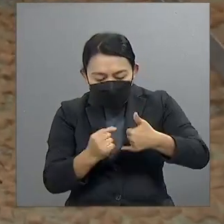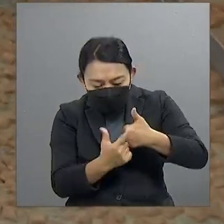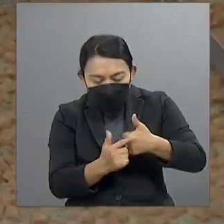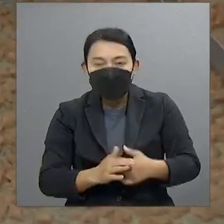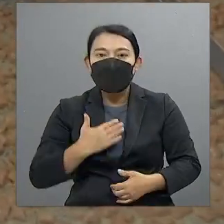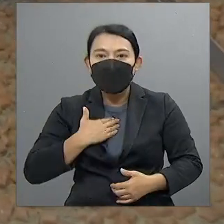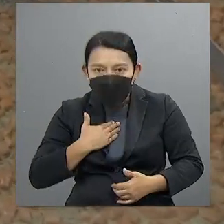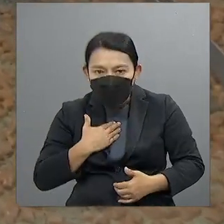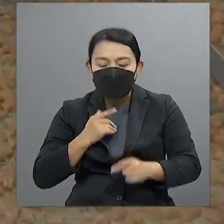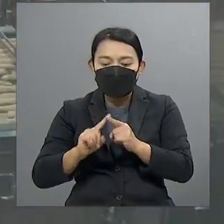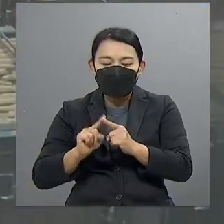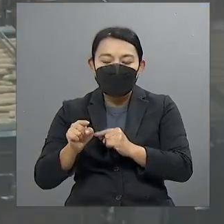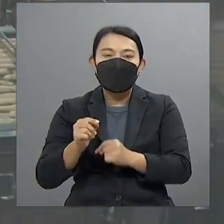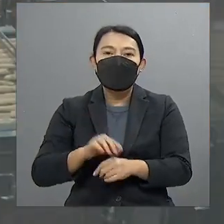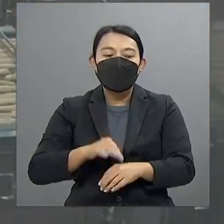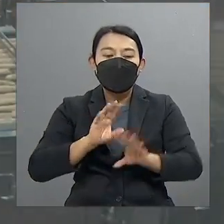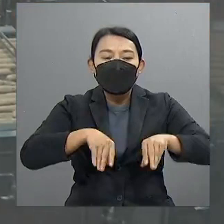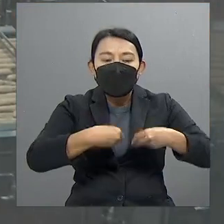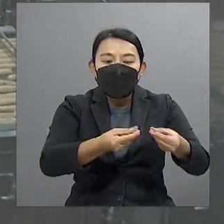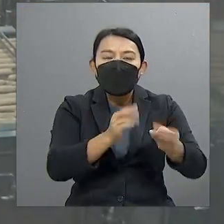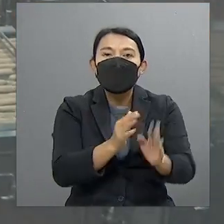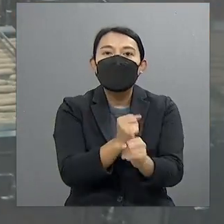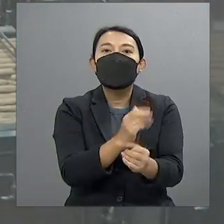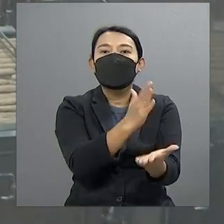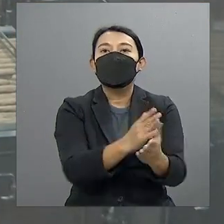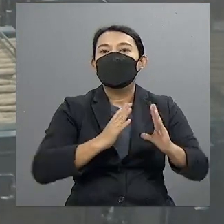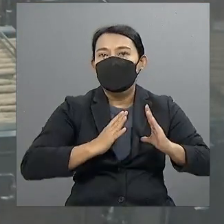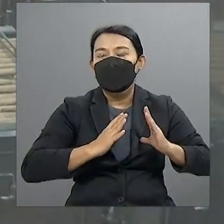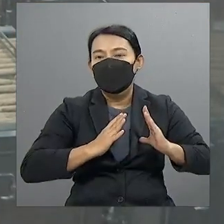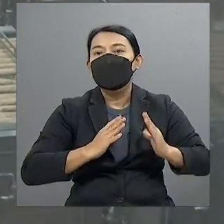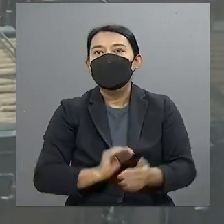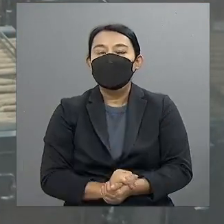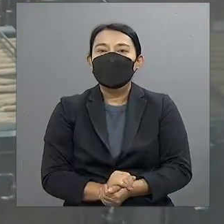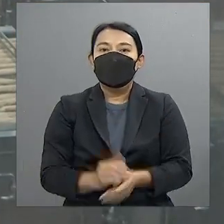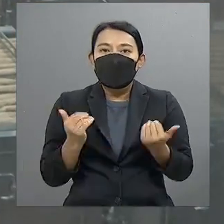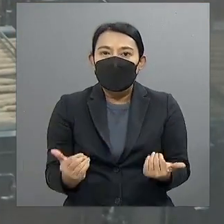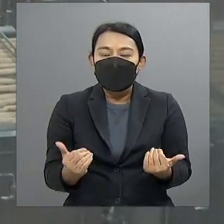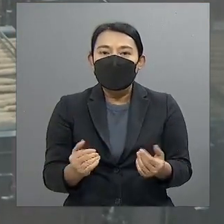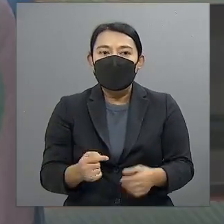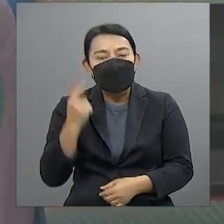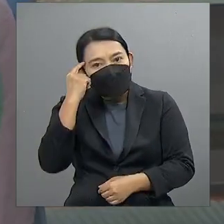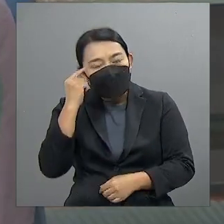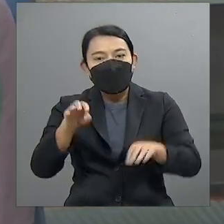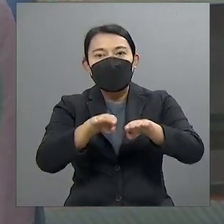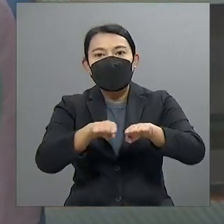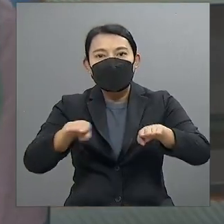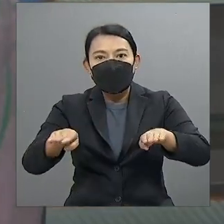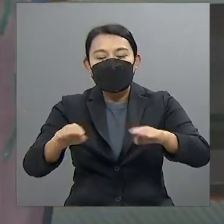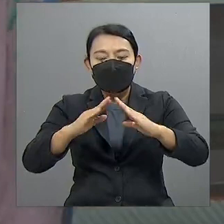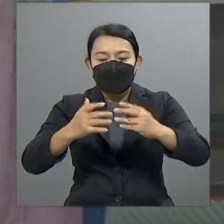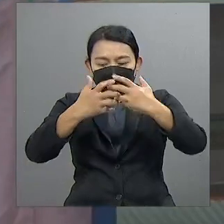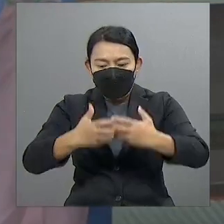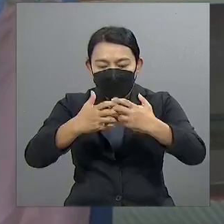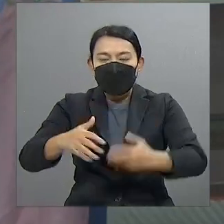หยุดพักพนักงานไม่ให้ทำงานนะครับเป็นต้นซึ่งอันนี้ผมก็คิดว่ามันเป็นมาตรการที่หรือเป็นมาตรฐานที่ทางโรงงานปฏิบัติทั่วไปนะครับที